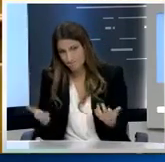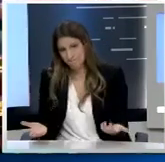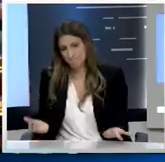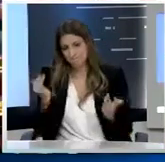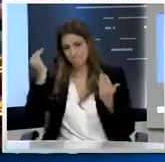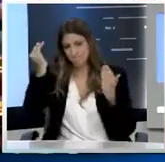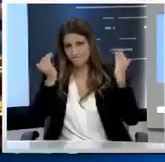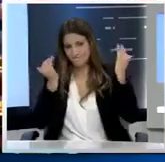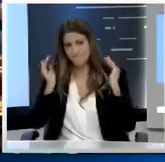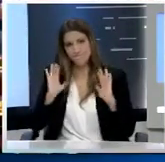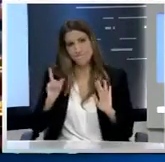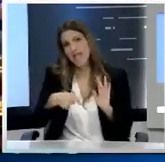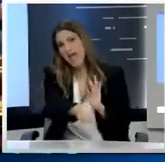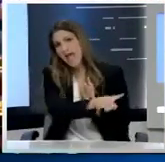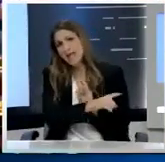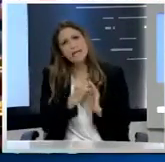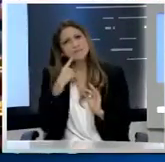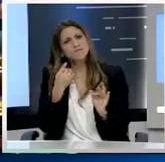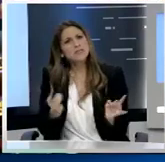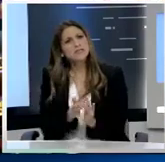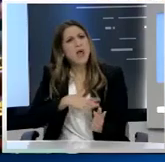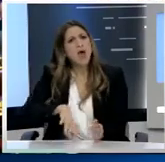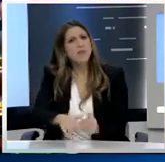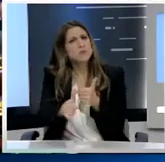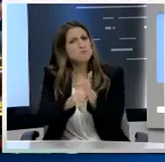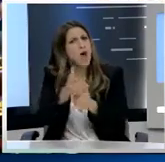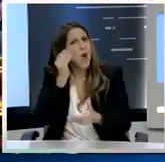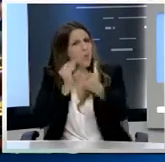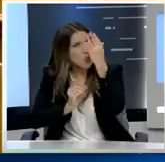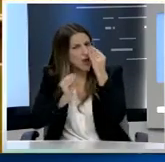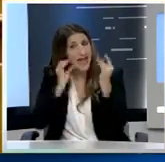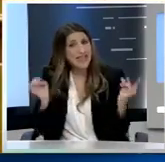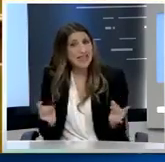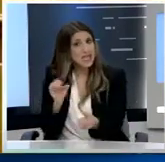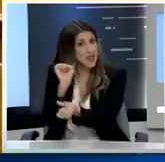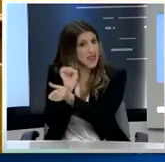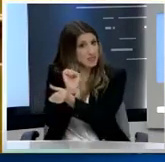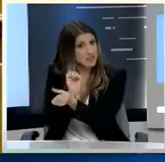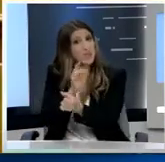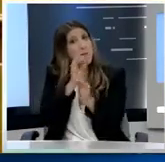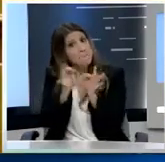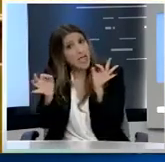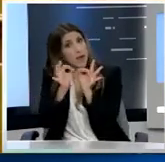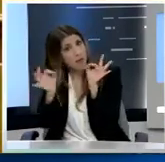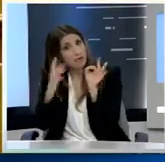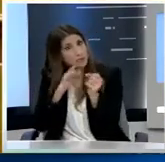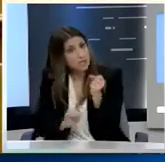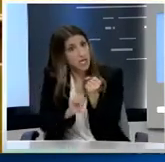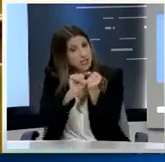μας ακούν, όταν του υπόσχονται τέτοια μέτρα, να ρωτάει ένα πράγμα. Από πού θα